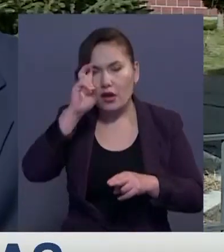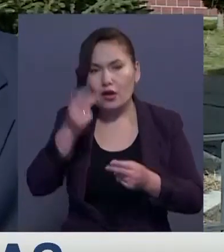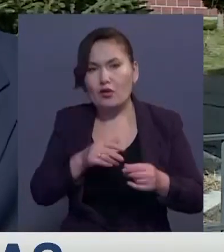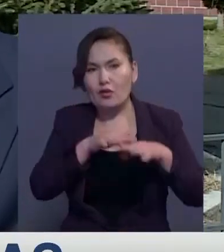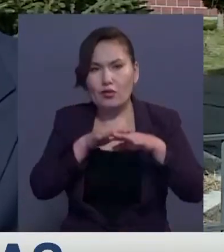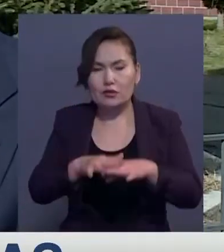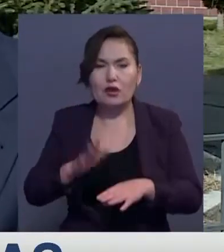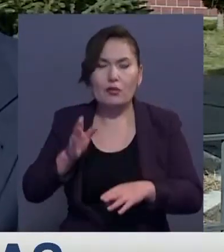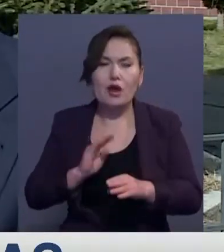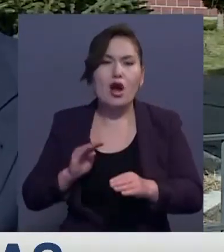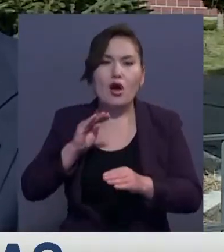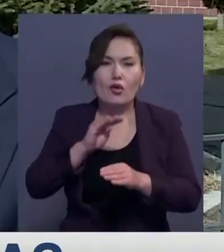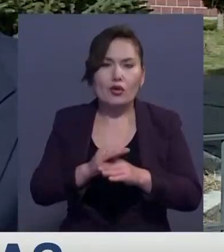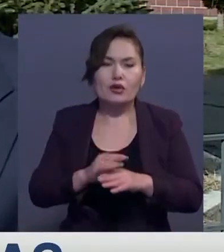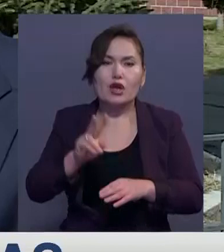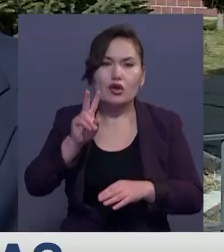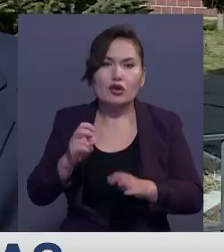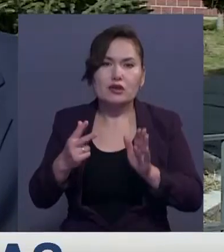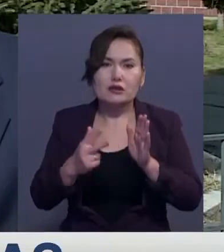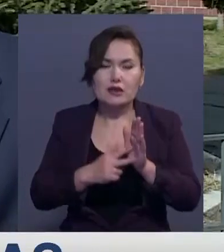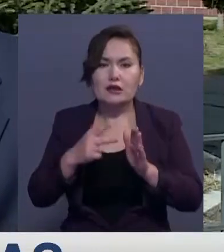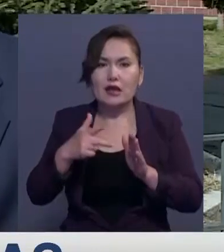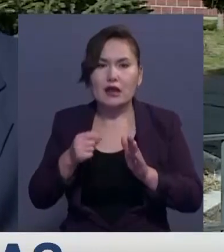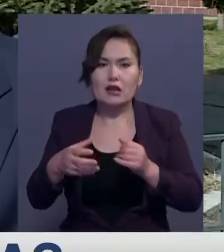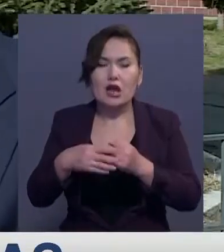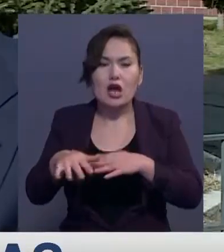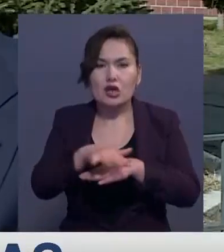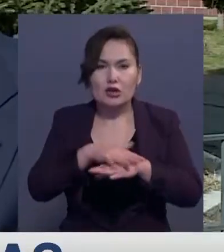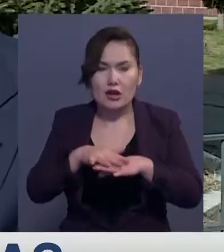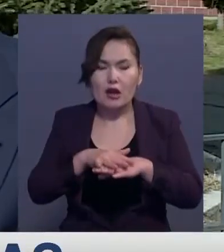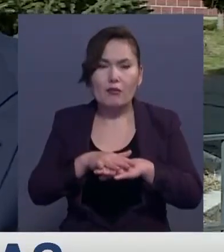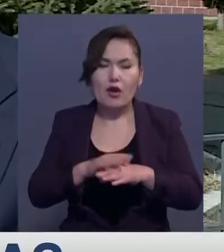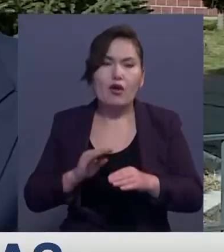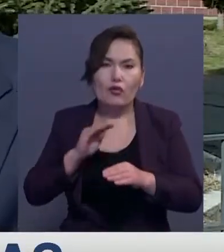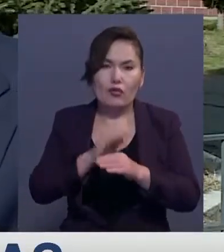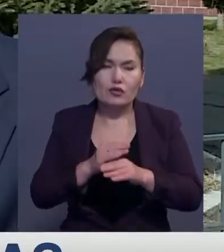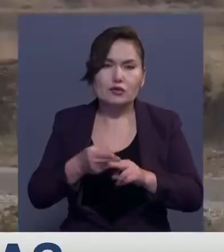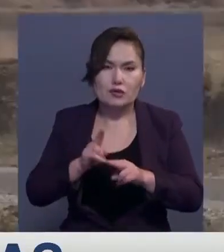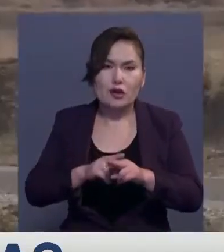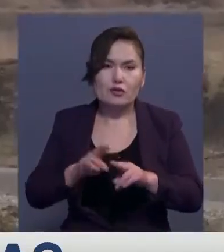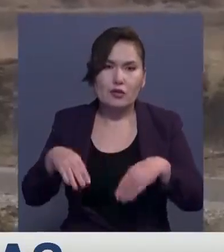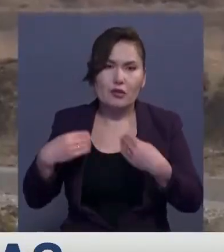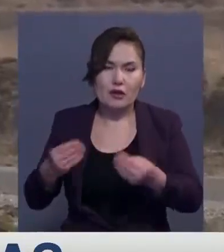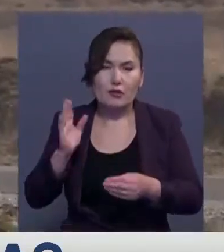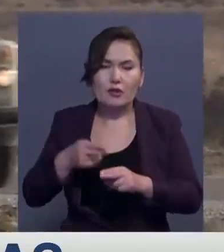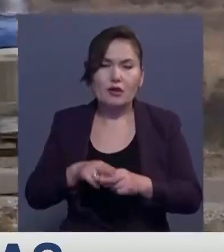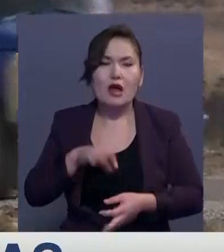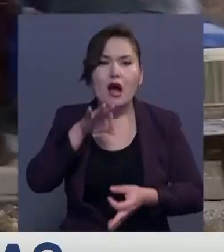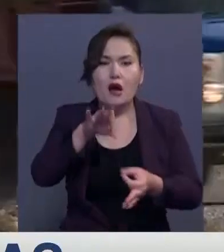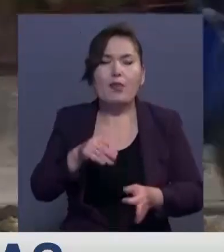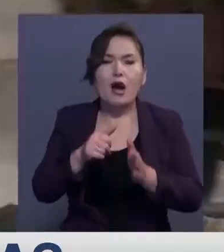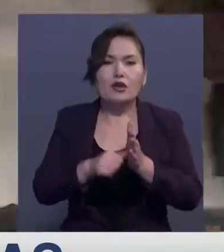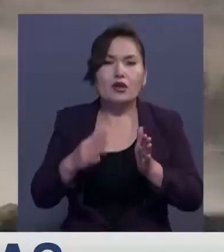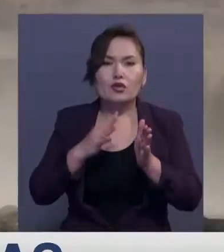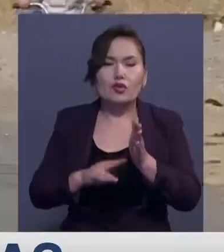жағдайда қосымша жаңа 208 гектар жеріне біз қосымша шығарып беретін мүмкіндігіміз бар. Пайдаланылмай жатқан